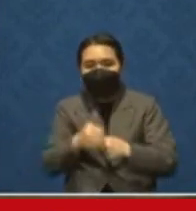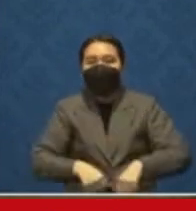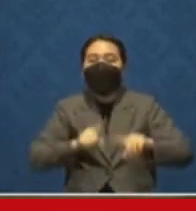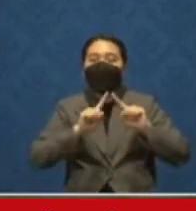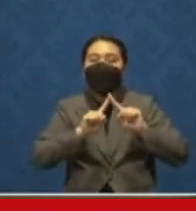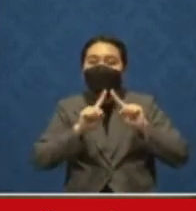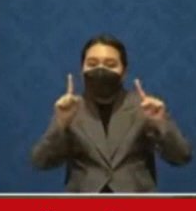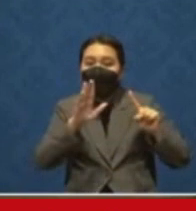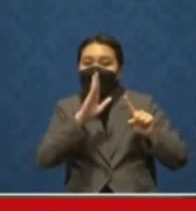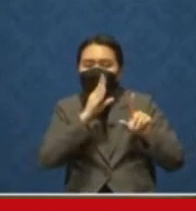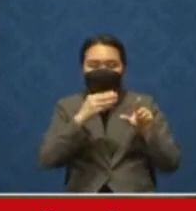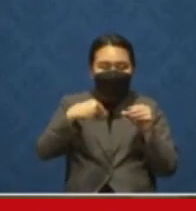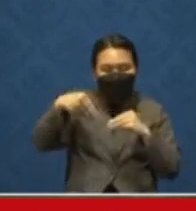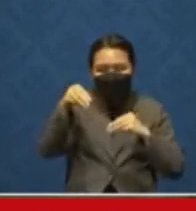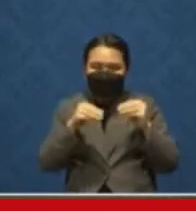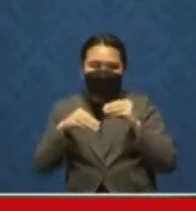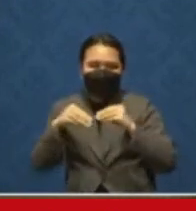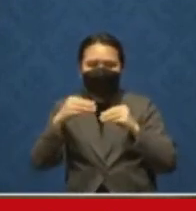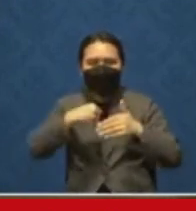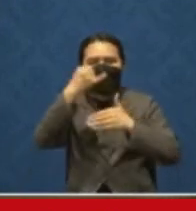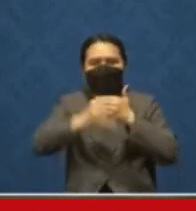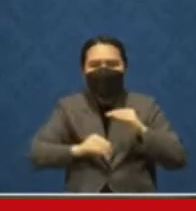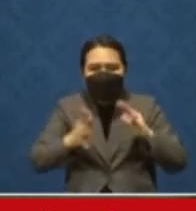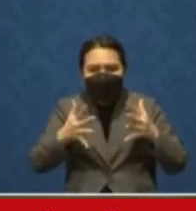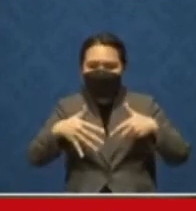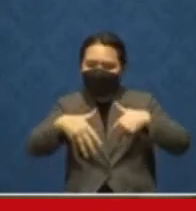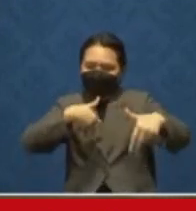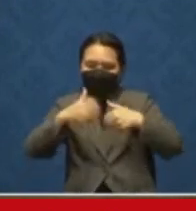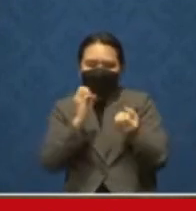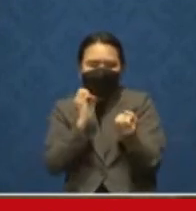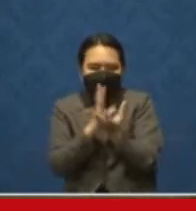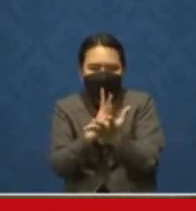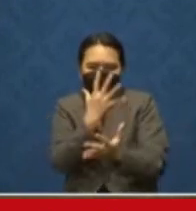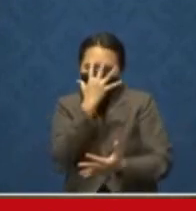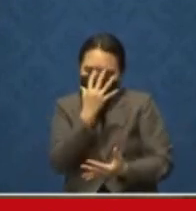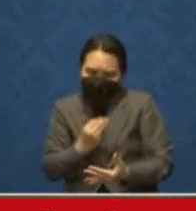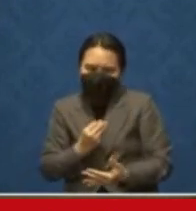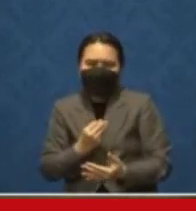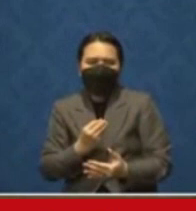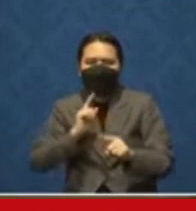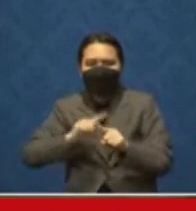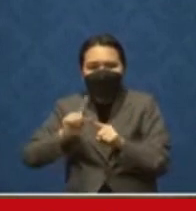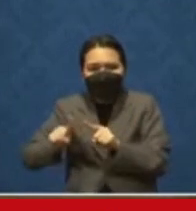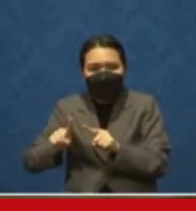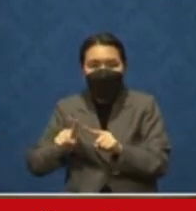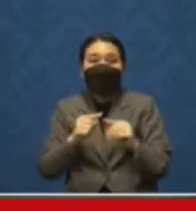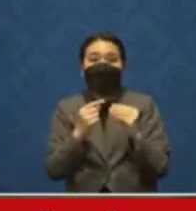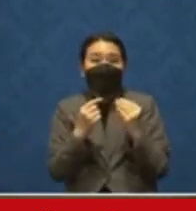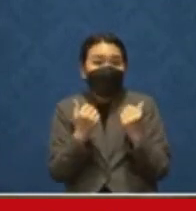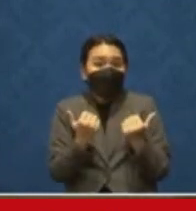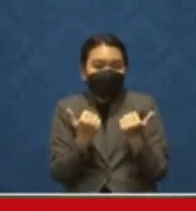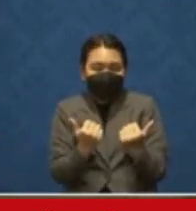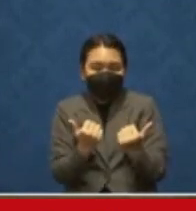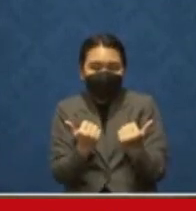ๆมีคำจะหน้าทั้งก็เป็นพวกผมแพ้ก็เป็นฝ่ายค้านอีกไม่เป็นไรแต่ถ้าฉันไปบิดนู่นนี่นั่นน่ะ